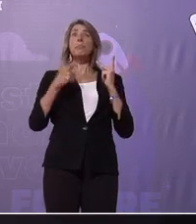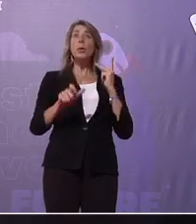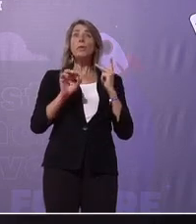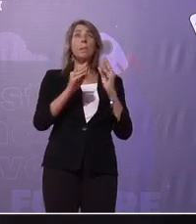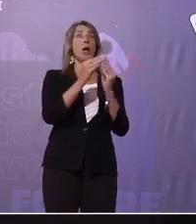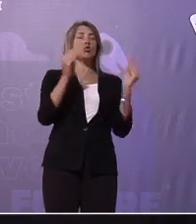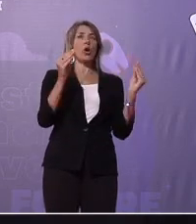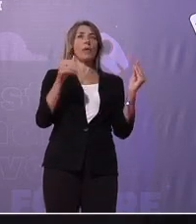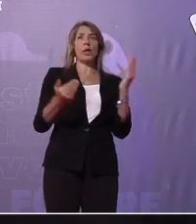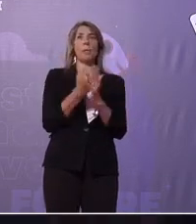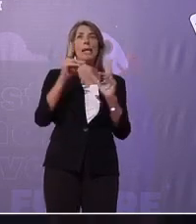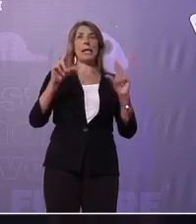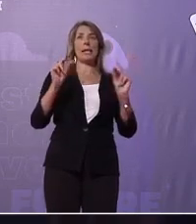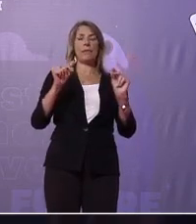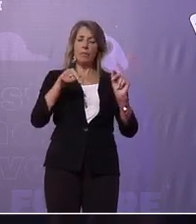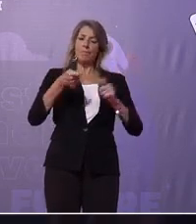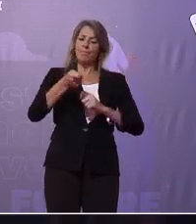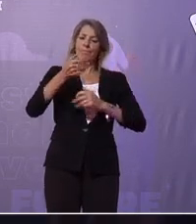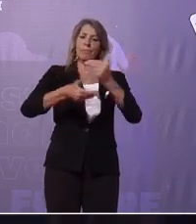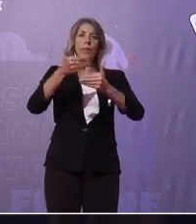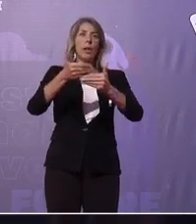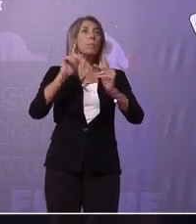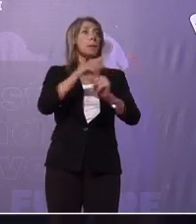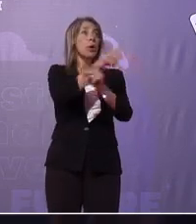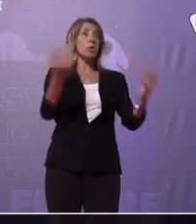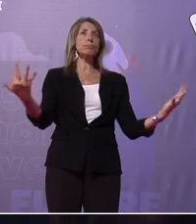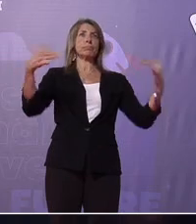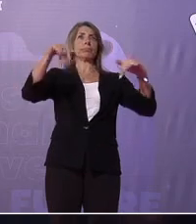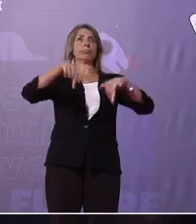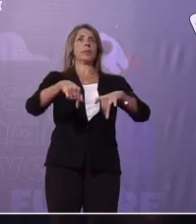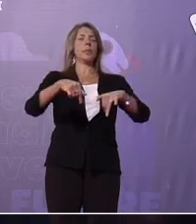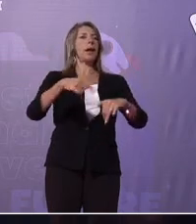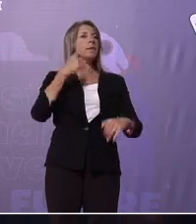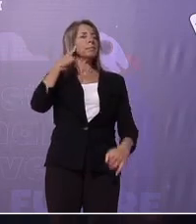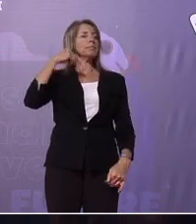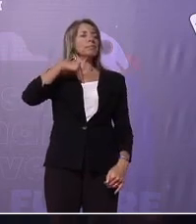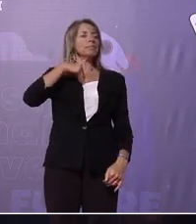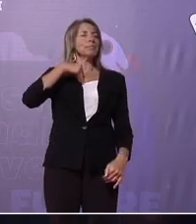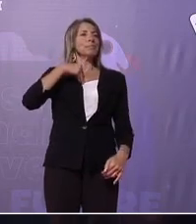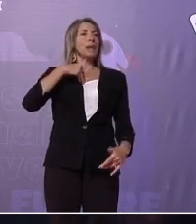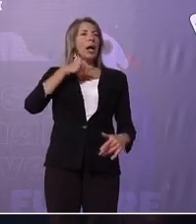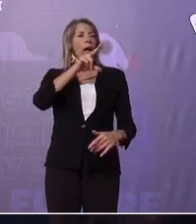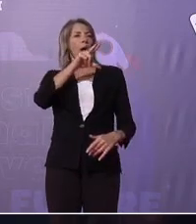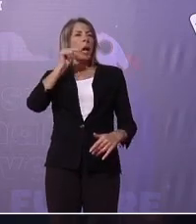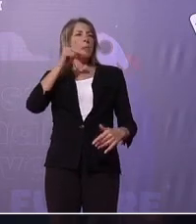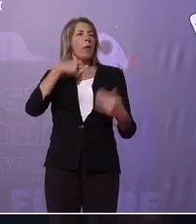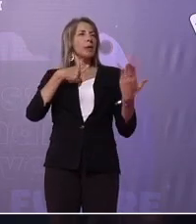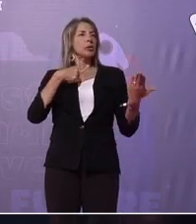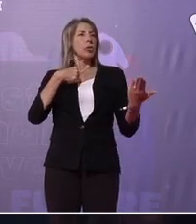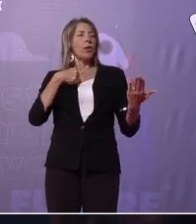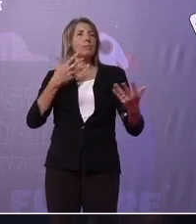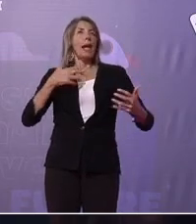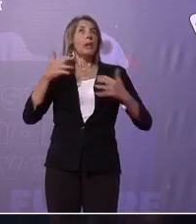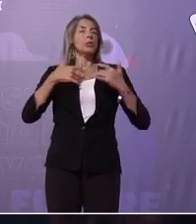sono coloro che venendo a manifestazioni di questo tipo debbono trarre l'entusiasmo la voglia l'emulazione vedere dove